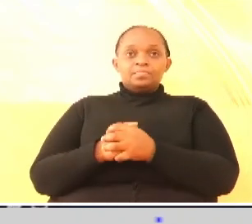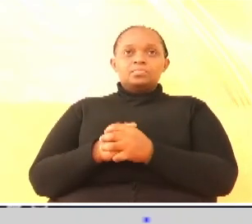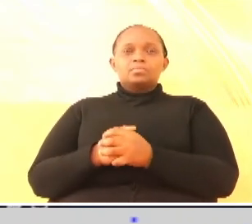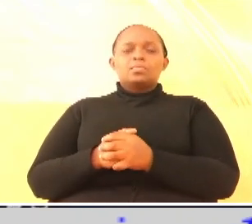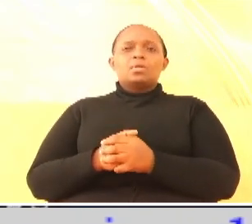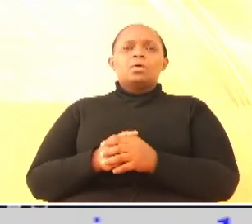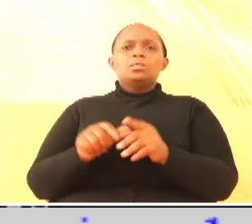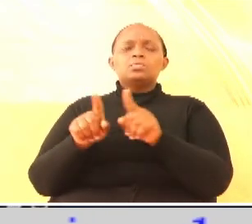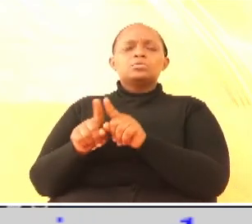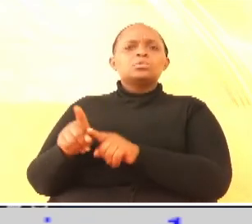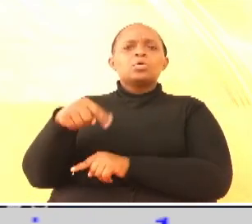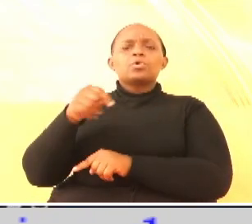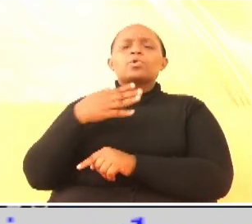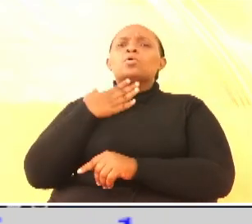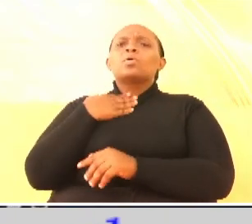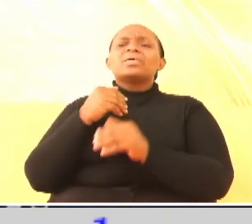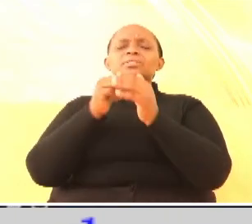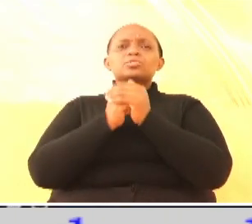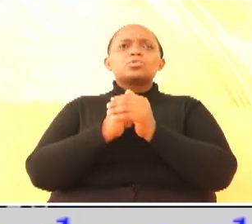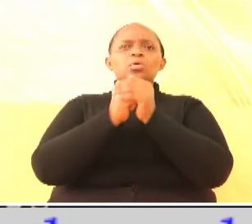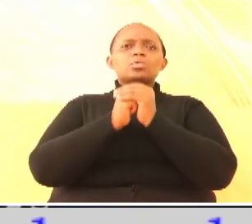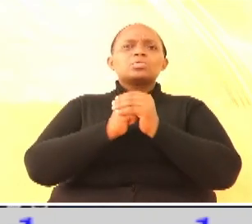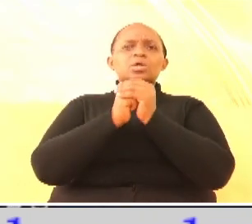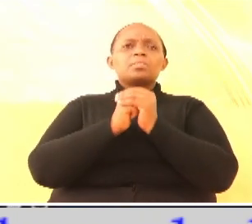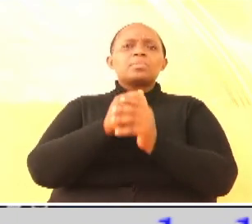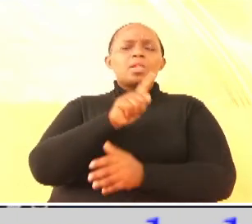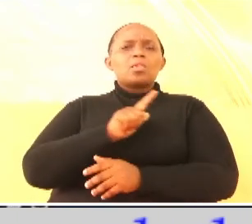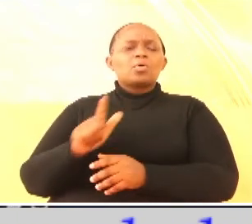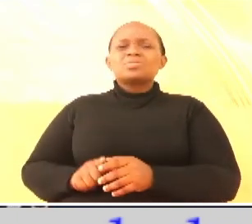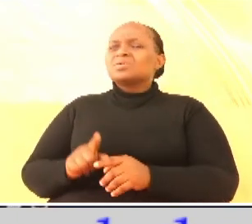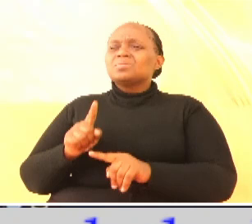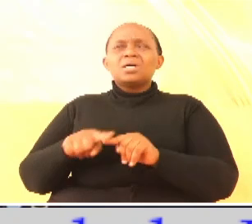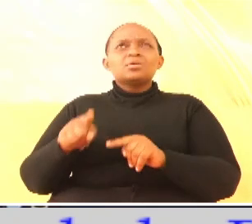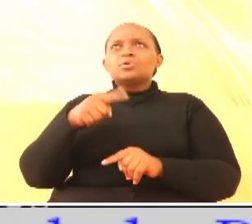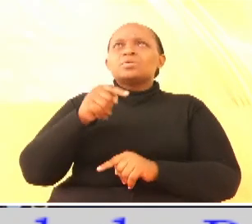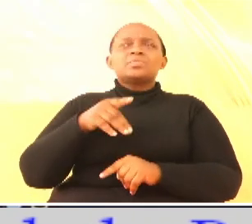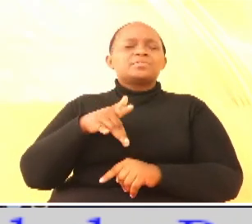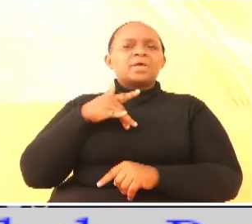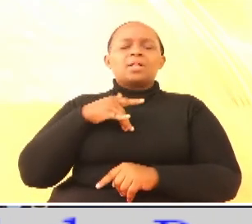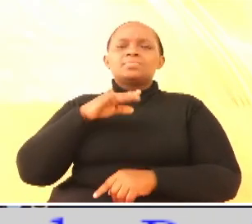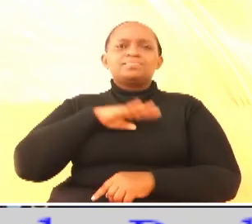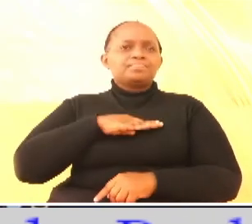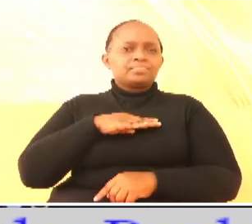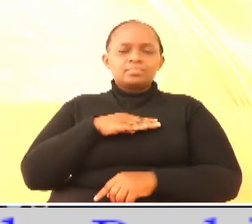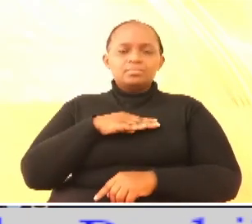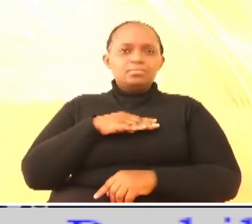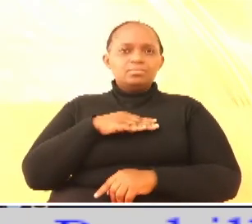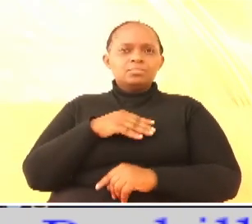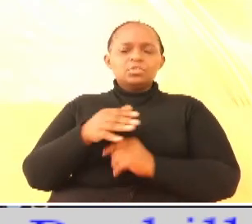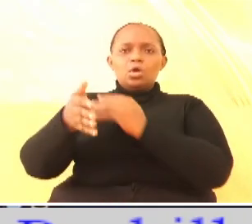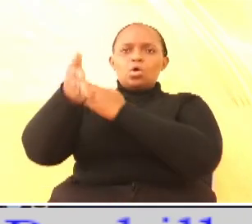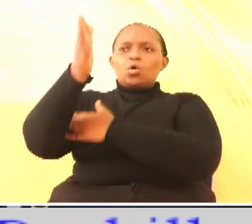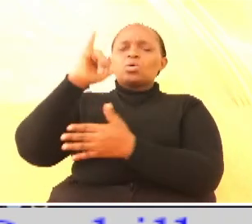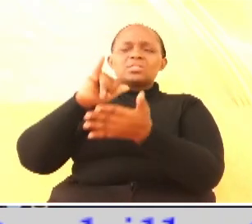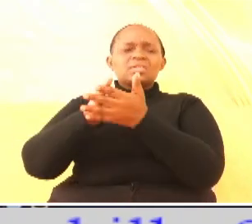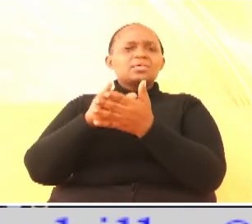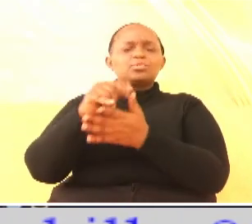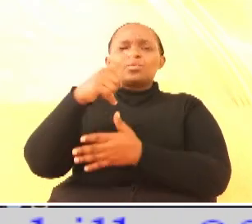Ndio tunataka kumtumikia Bwana lakini hatutosheki. Na Mungu ambaye tunamuamini ni Mungu ambaye ni mwenye